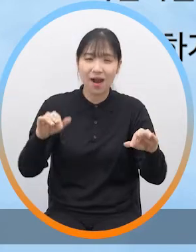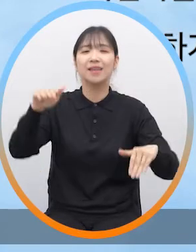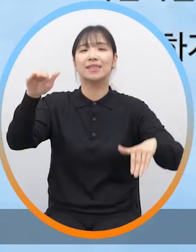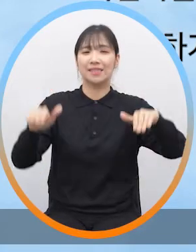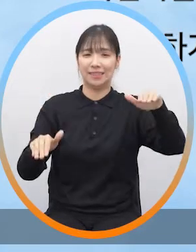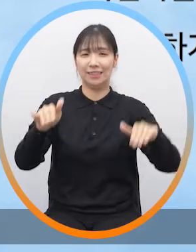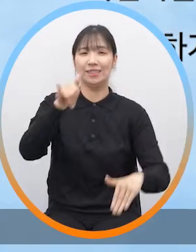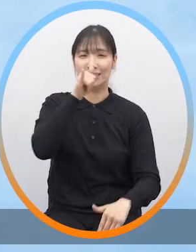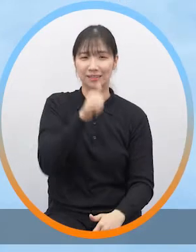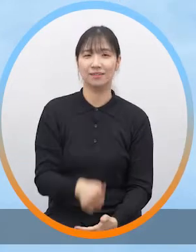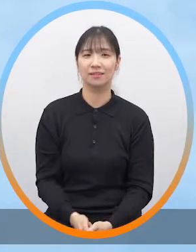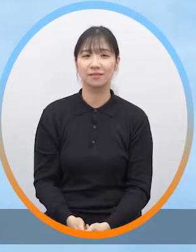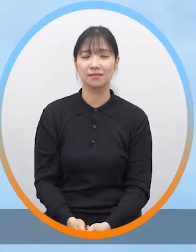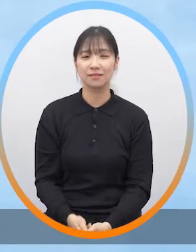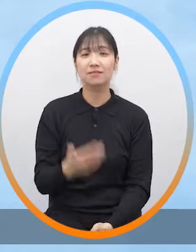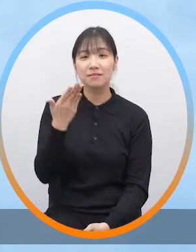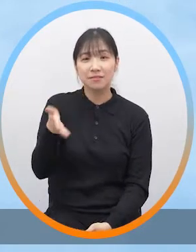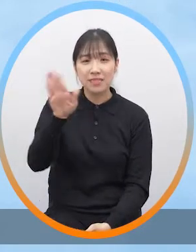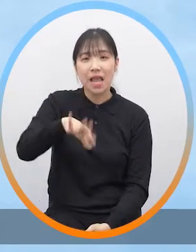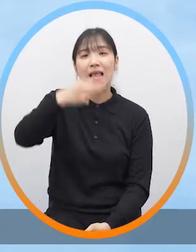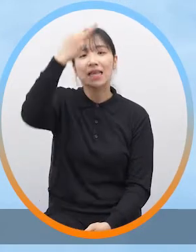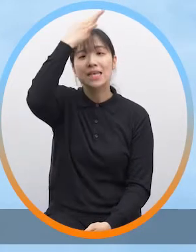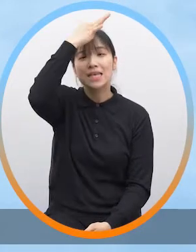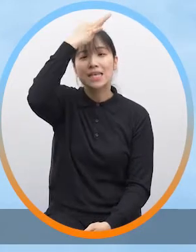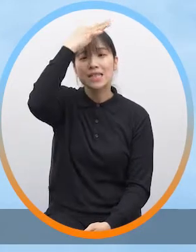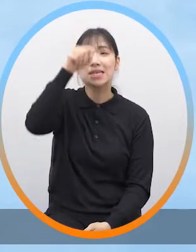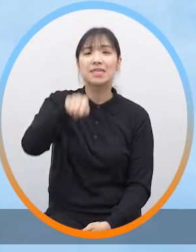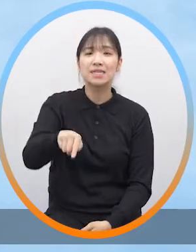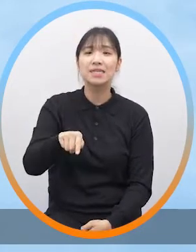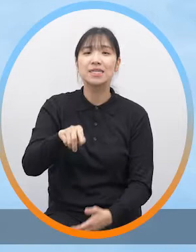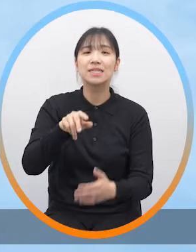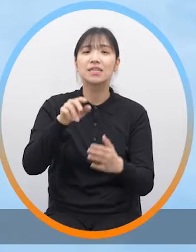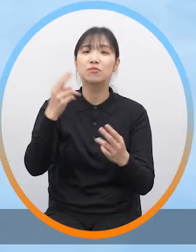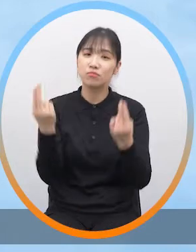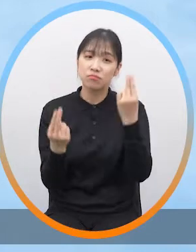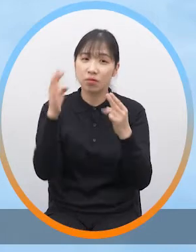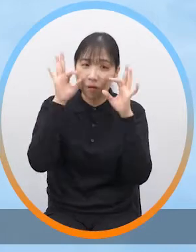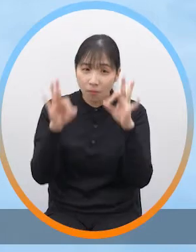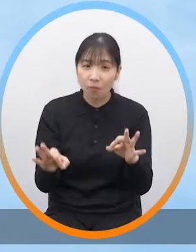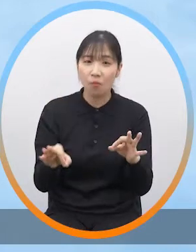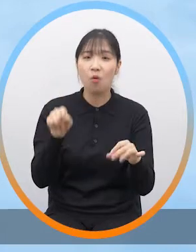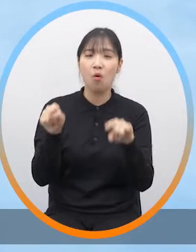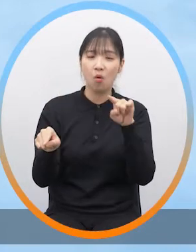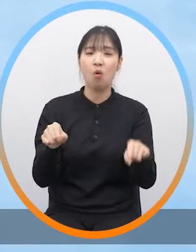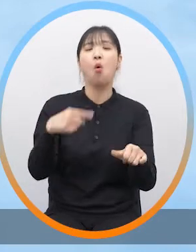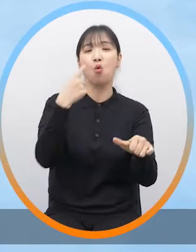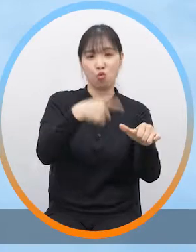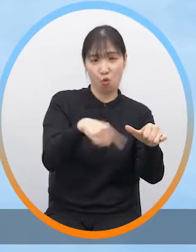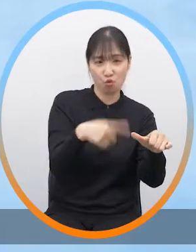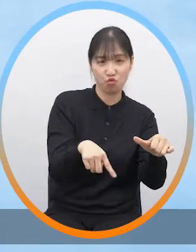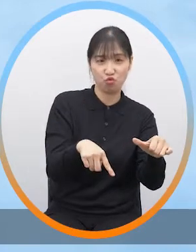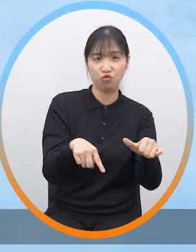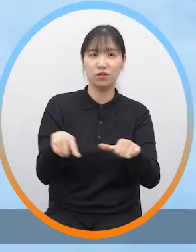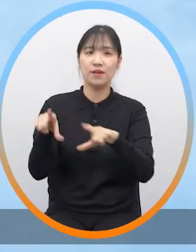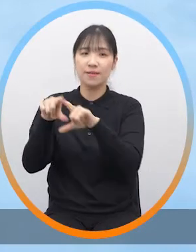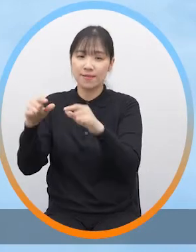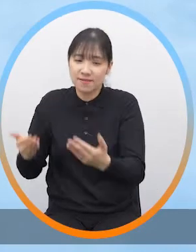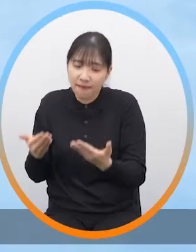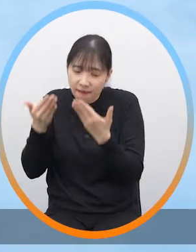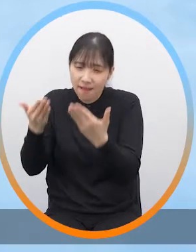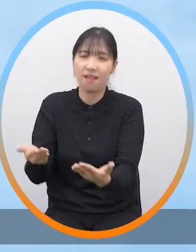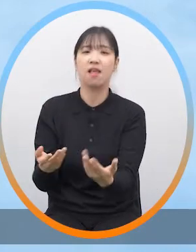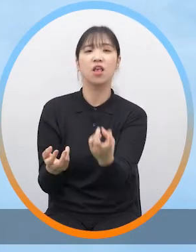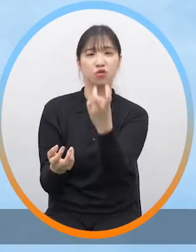서원은 차이가 있고요. 다만 기능적인 측면에서는 향교나 서원 모두 교육 기능과